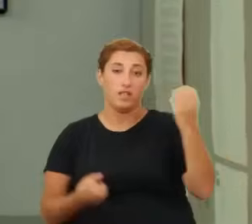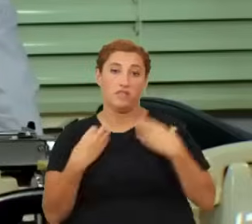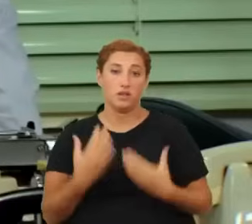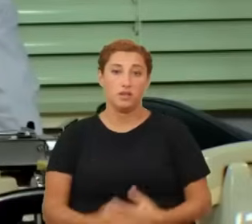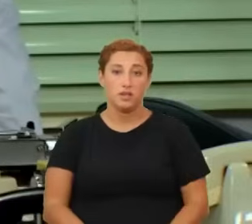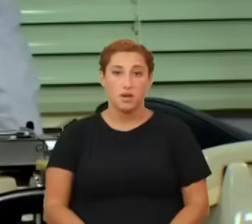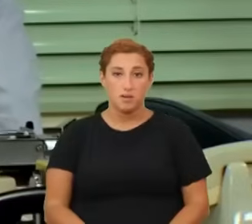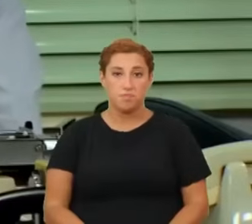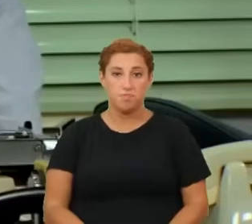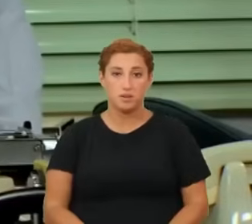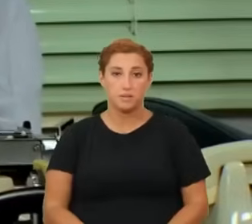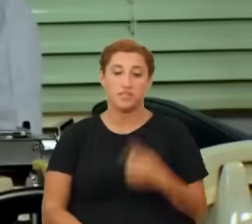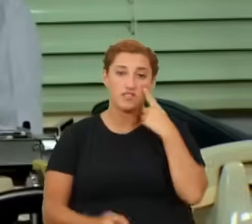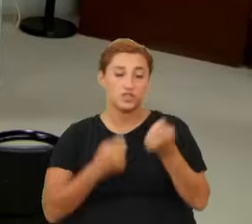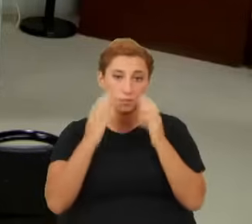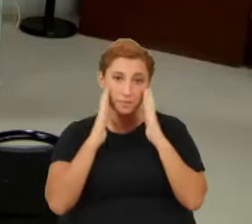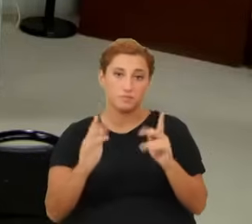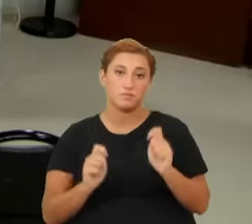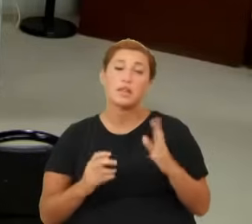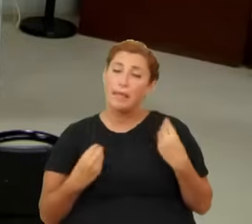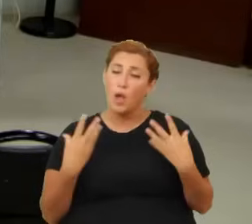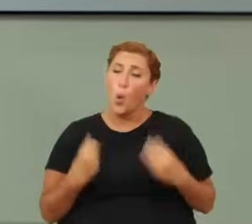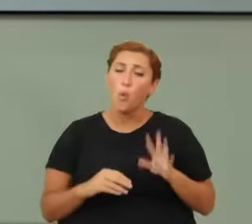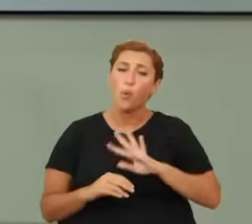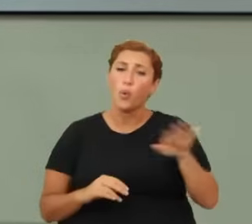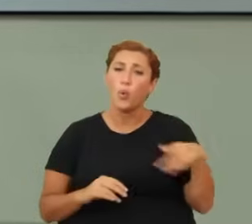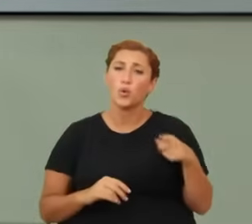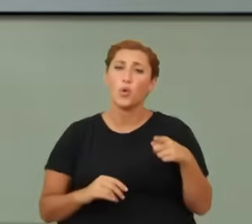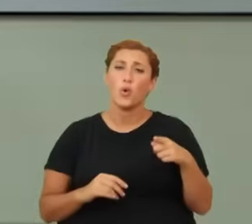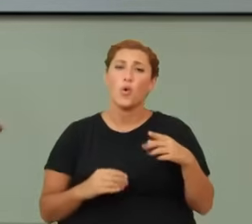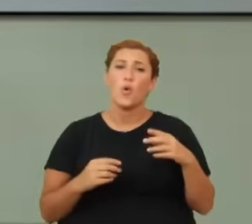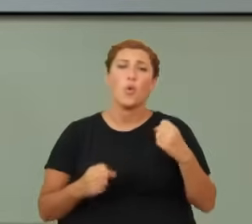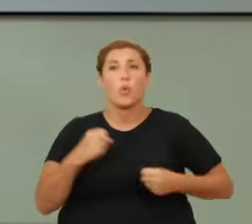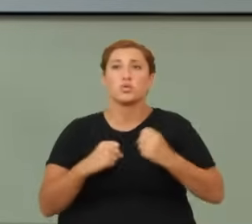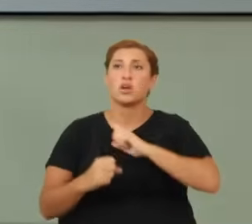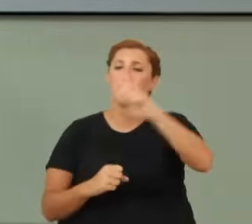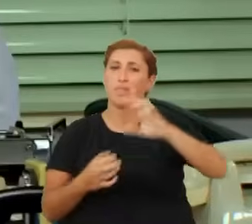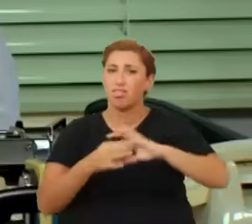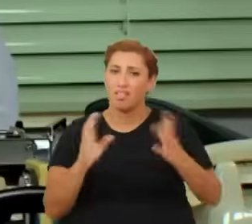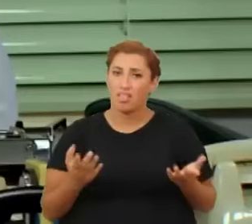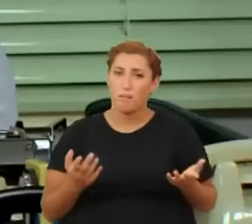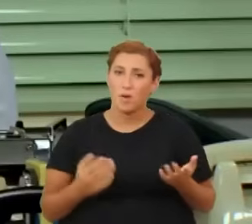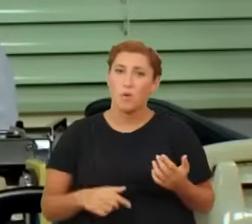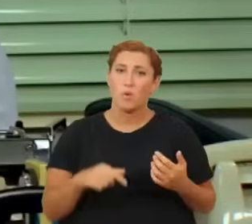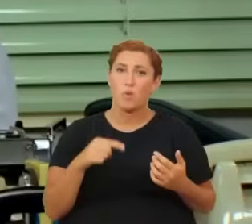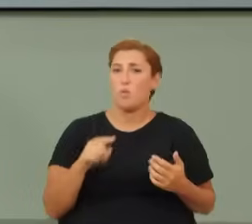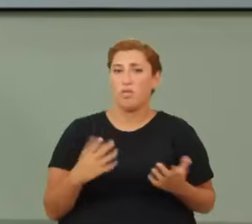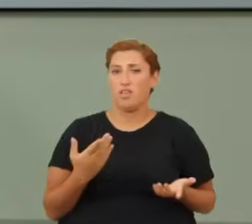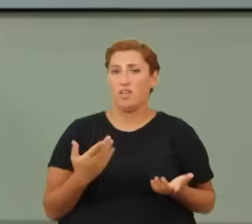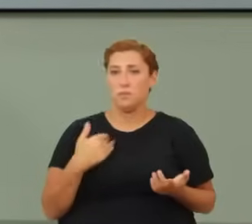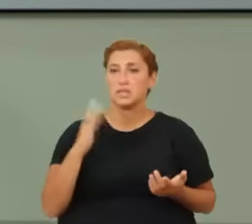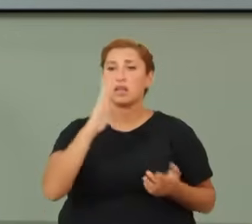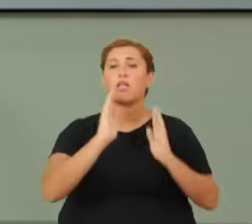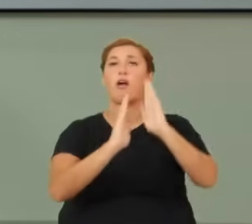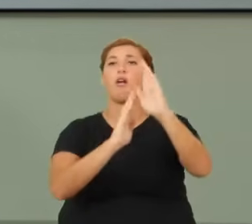gönderdi. Devletin işlerine bakacağız işte. Ha. İyi oldu ama ya, öyle olay yerine koşarak gitmek ne demek ya? Ona da dedi, biz